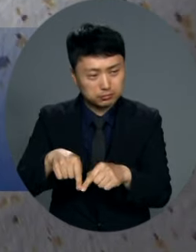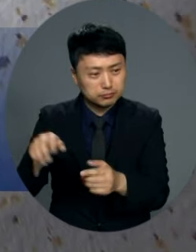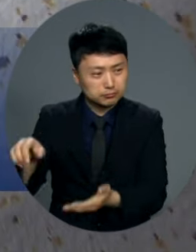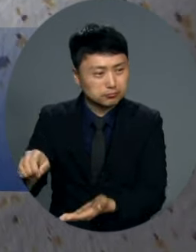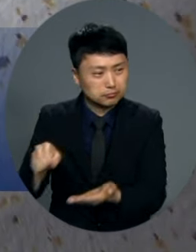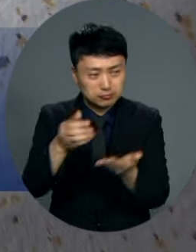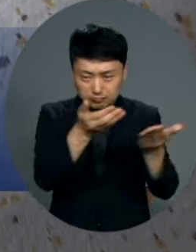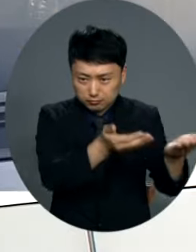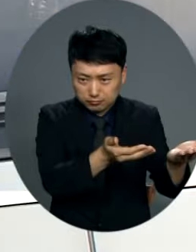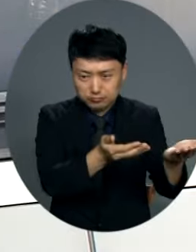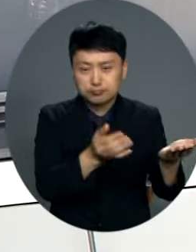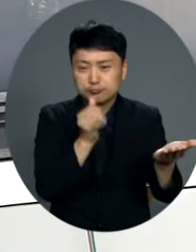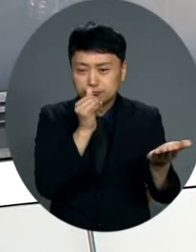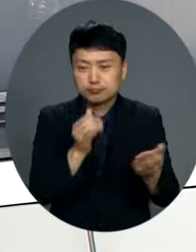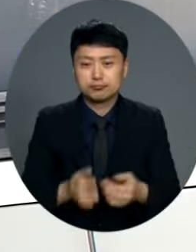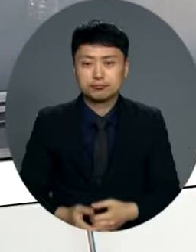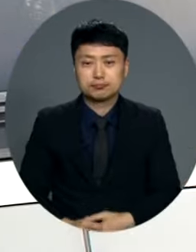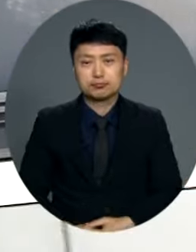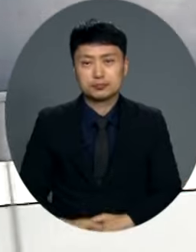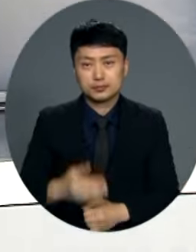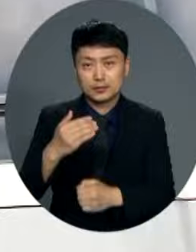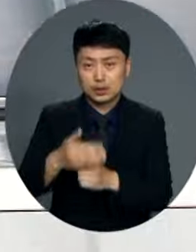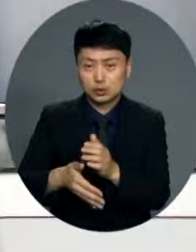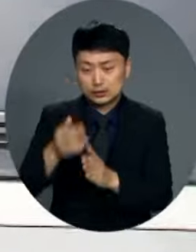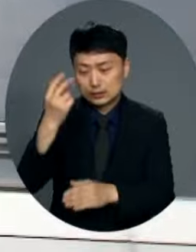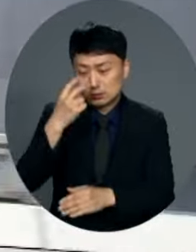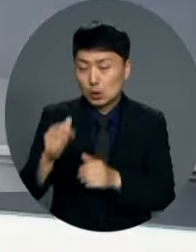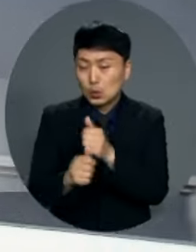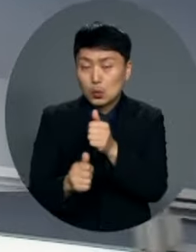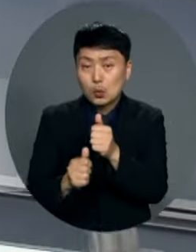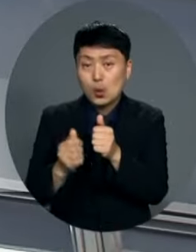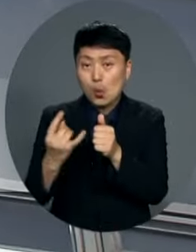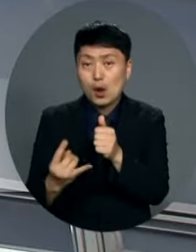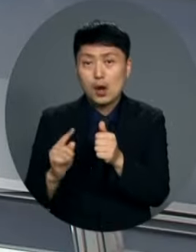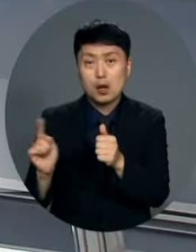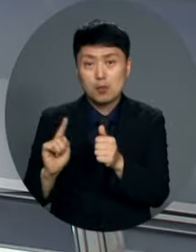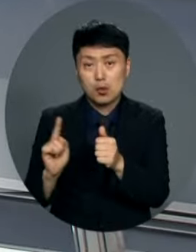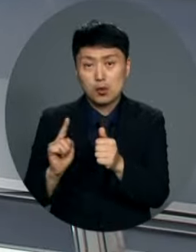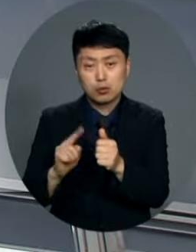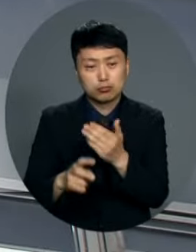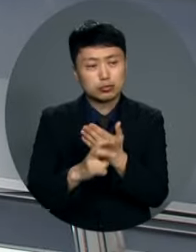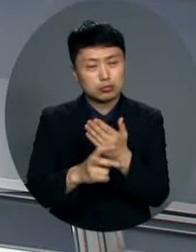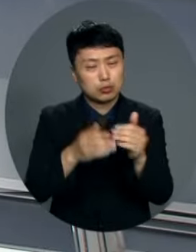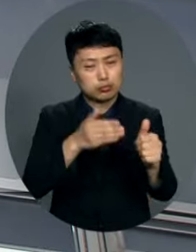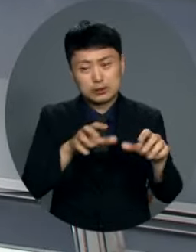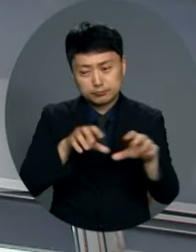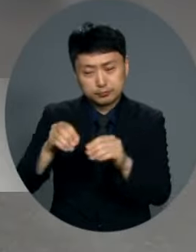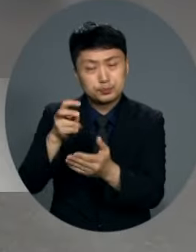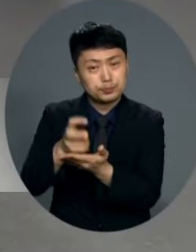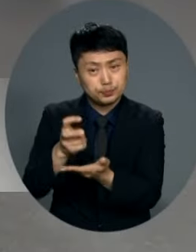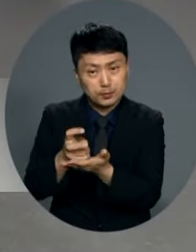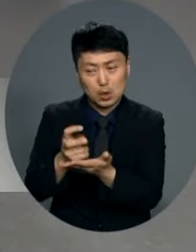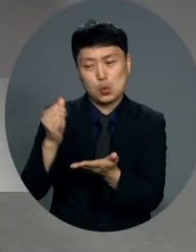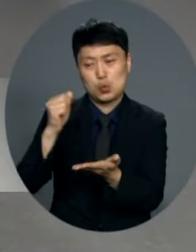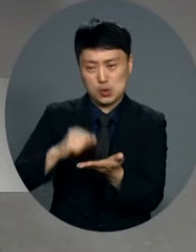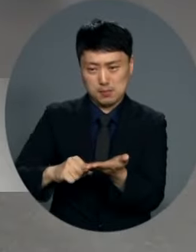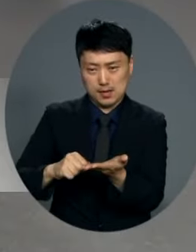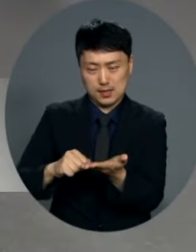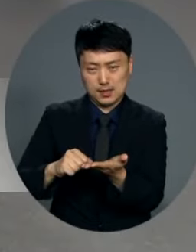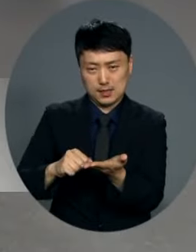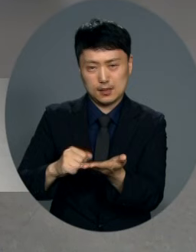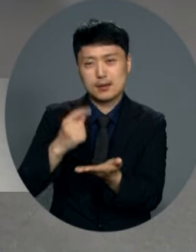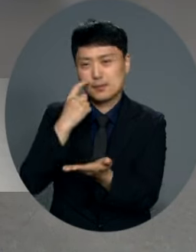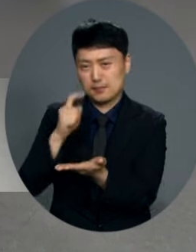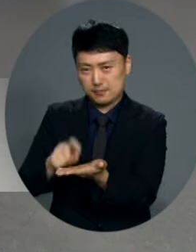인사하는 건데. 대구시 감사위원회는 그러나 청탁금지법에 금품 제공 금지 조항을 위반했다고